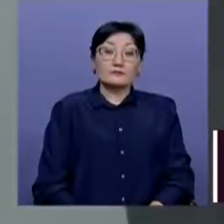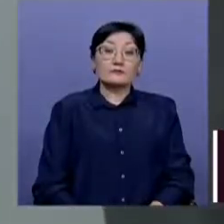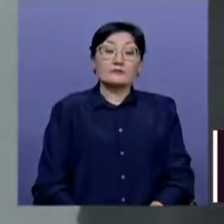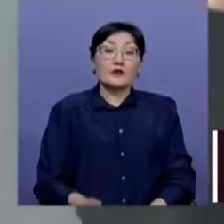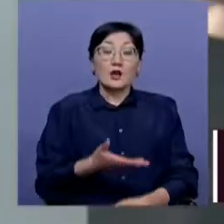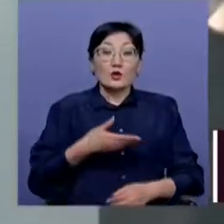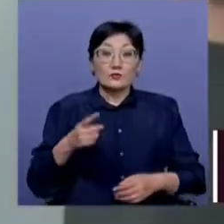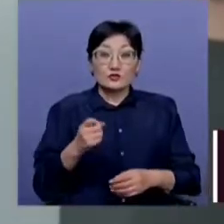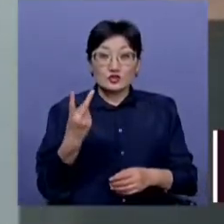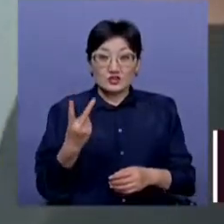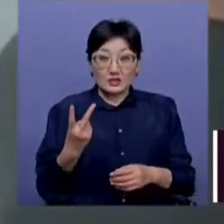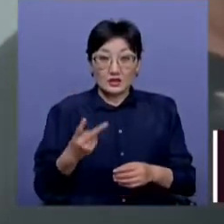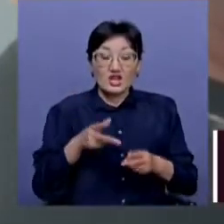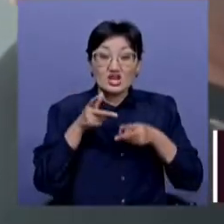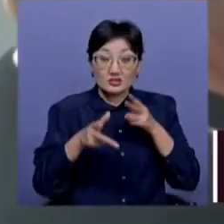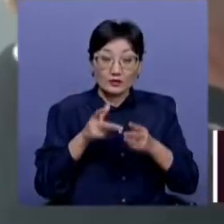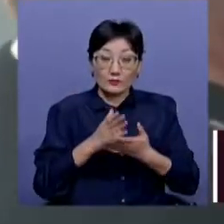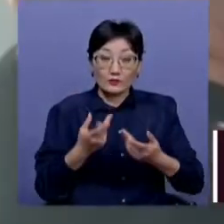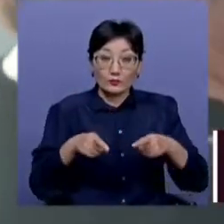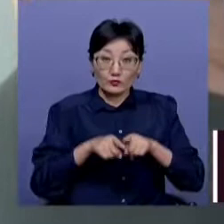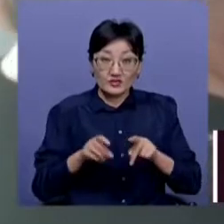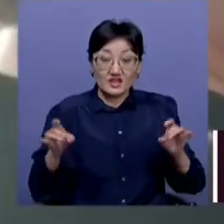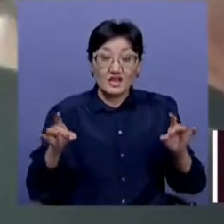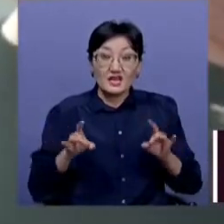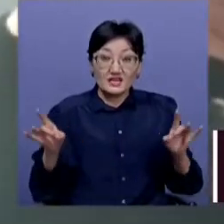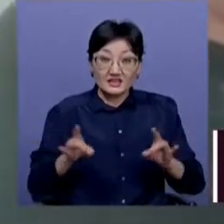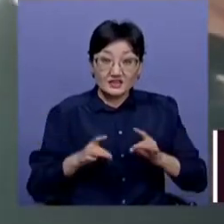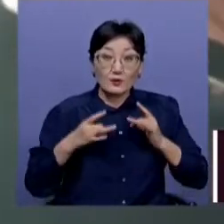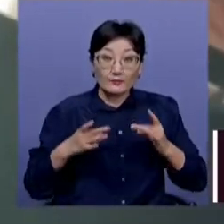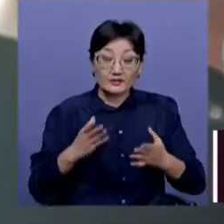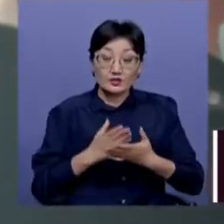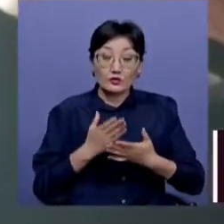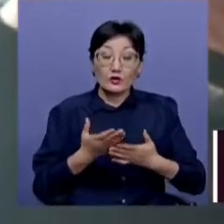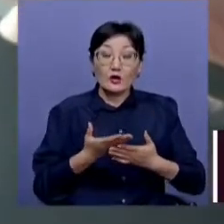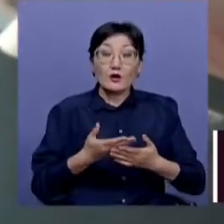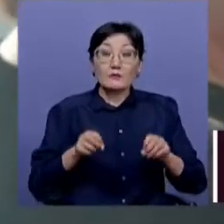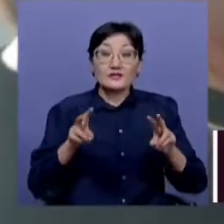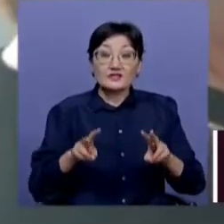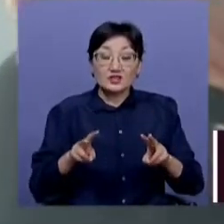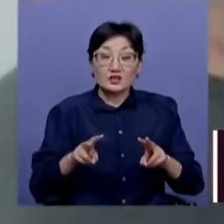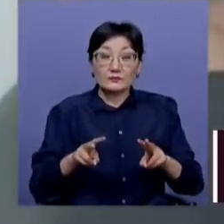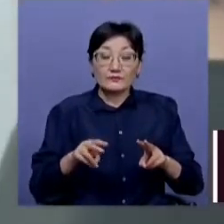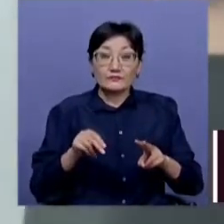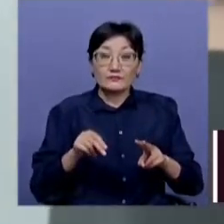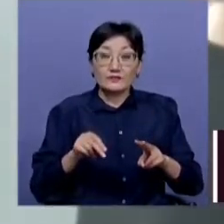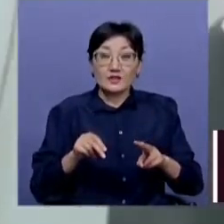Бізге 100-200 арызды осында қойып отырған. Сонымен мына арнайы жүйеспен есікті